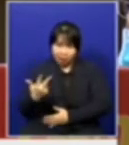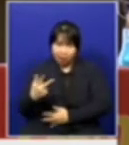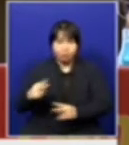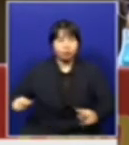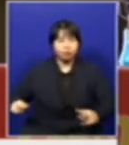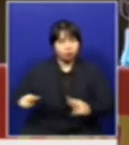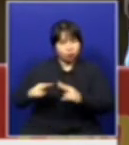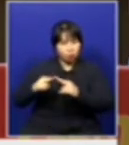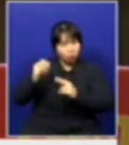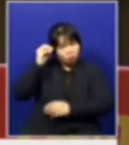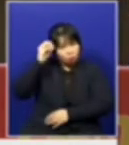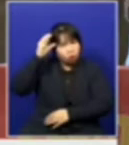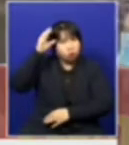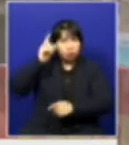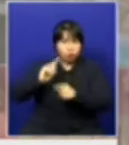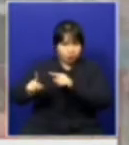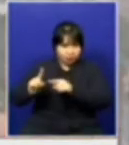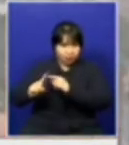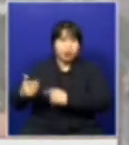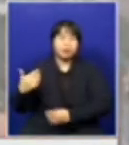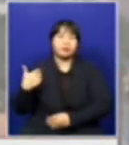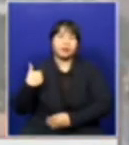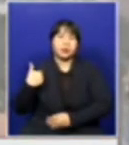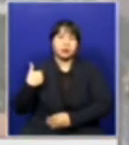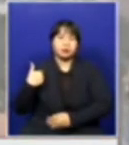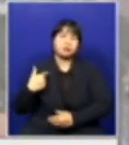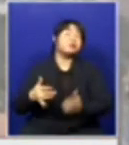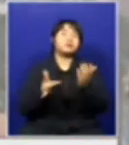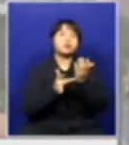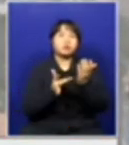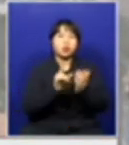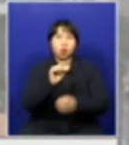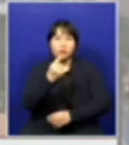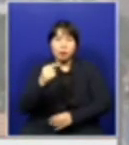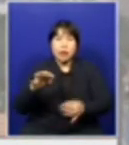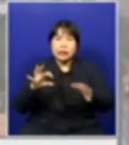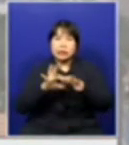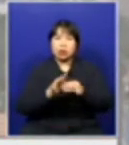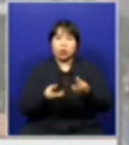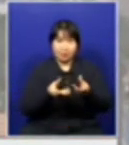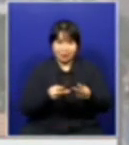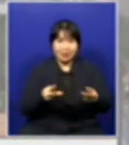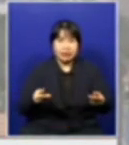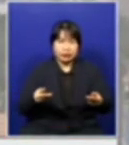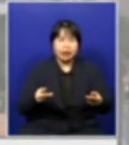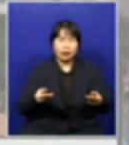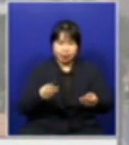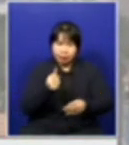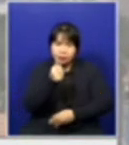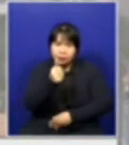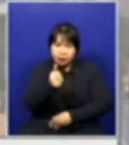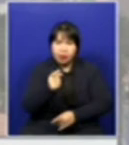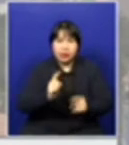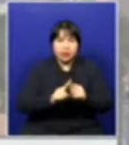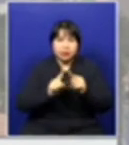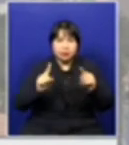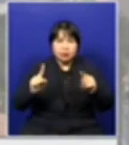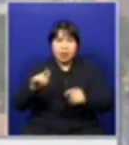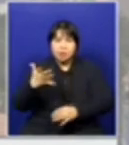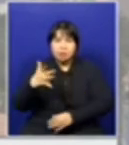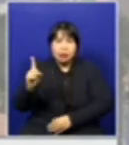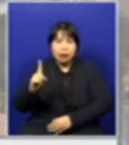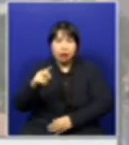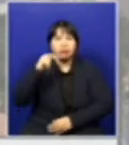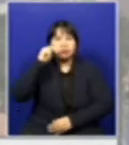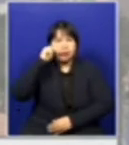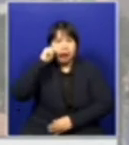ะคะเรามีนวัตกรรมเกี่ยวกับเรื่องดินที่สำคัญแต่สิ่งที่เราขาดคือน้ำดิ